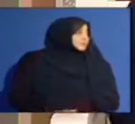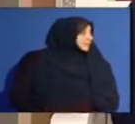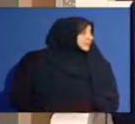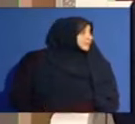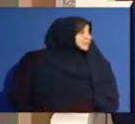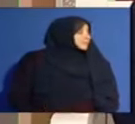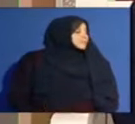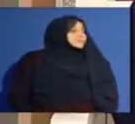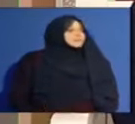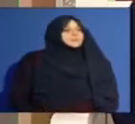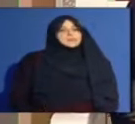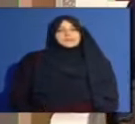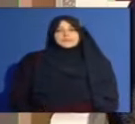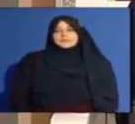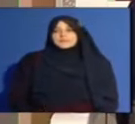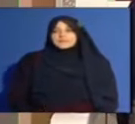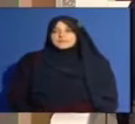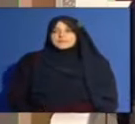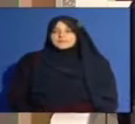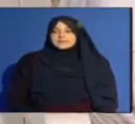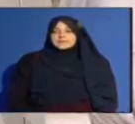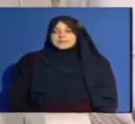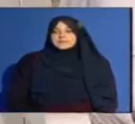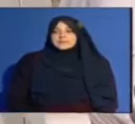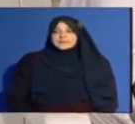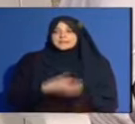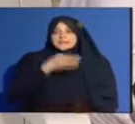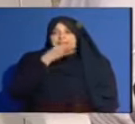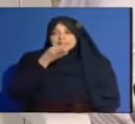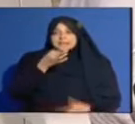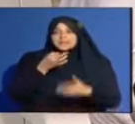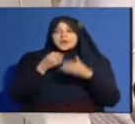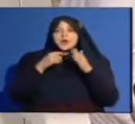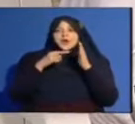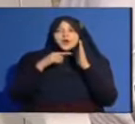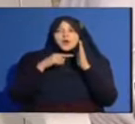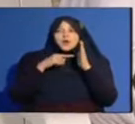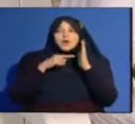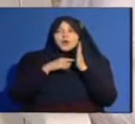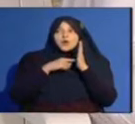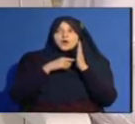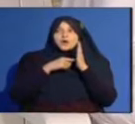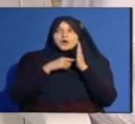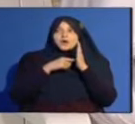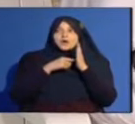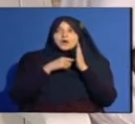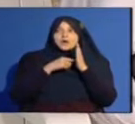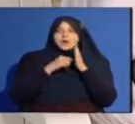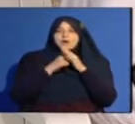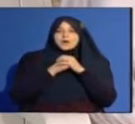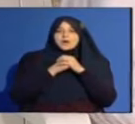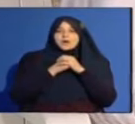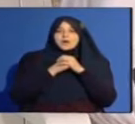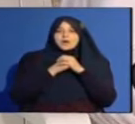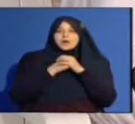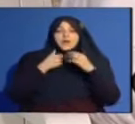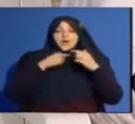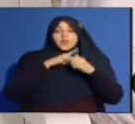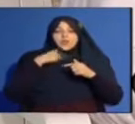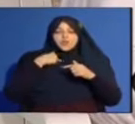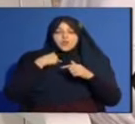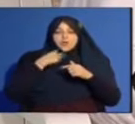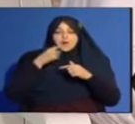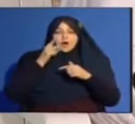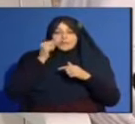دكتور. والله وقال بعد موافق الاخ كريم في الاتصال نتاعو، قال لك اجسادنا هنا